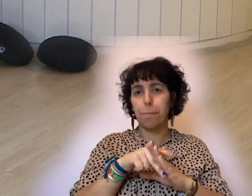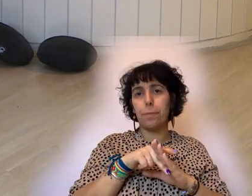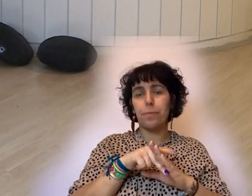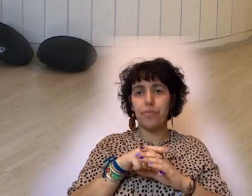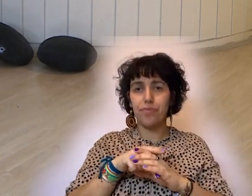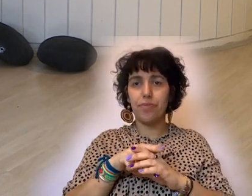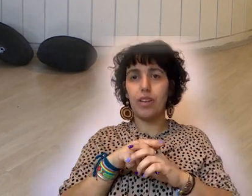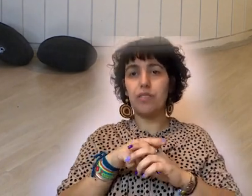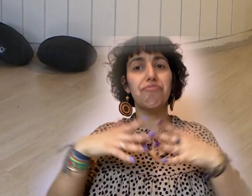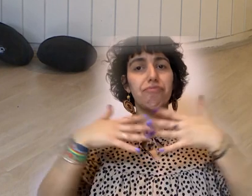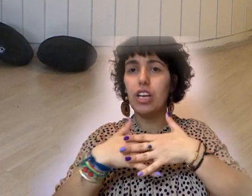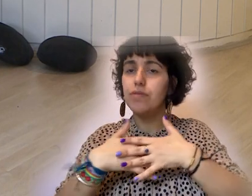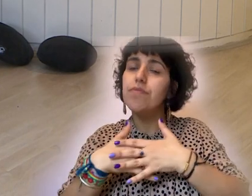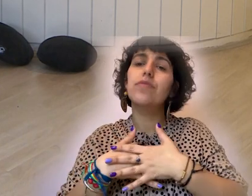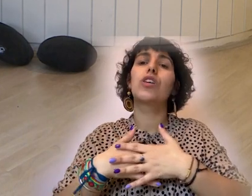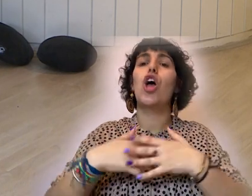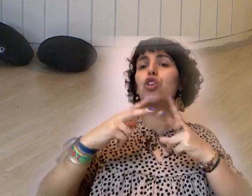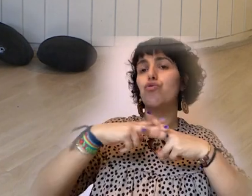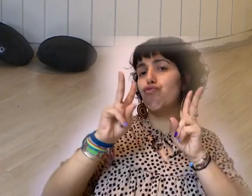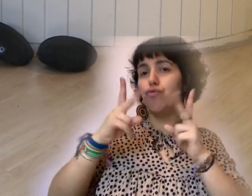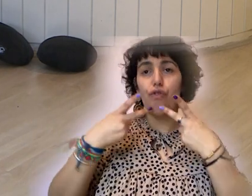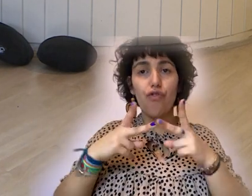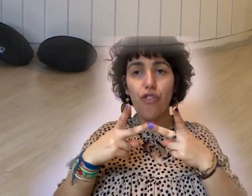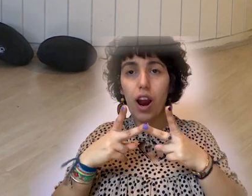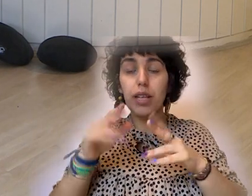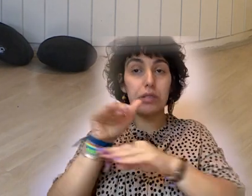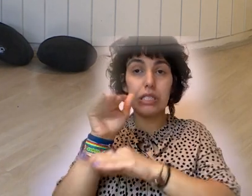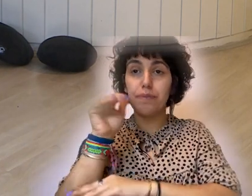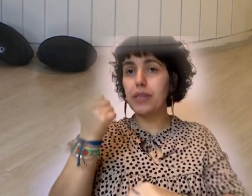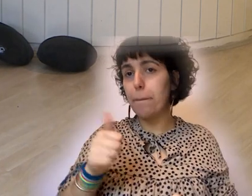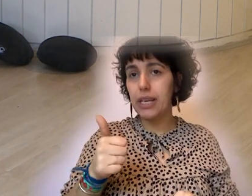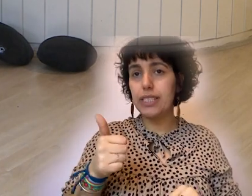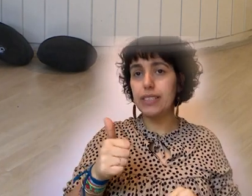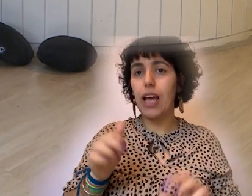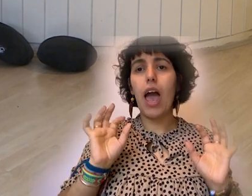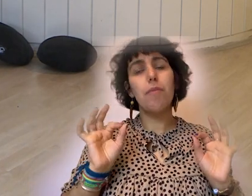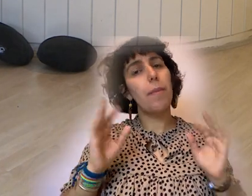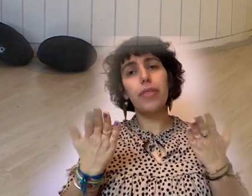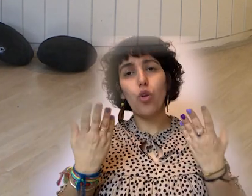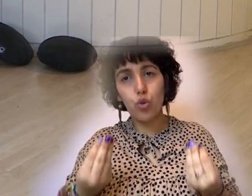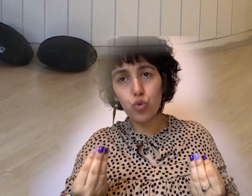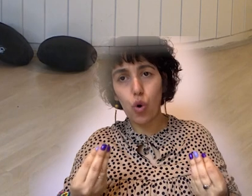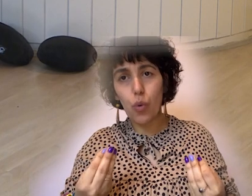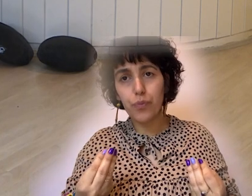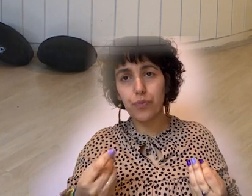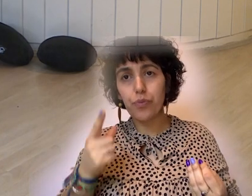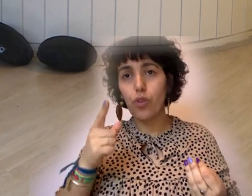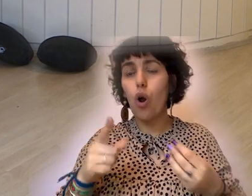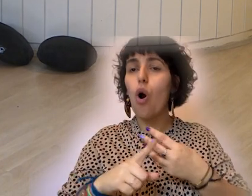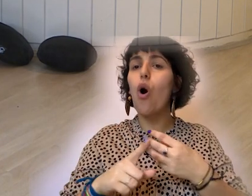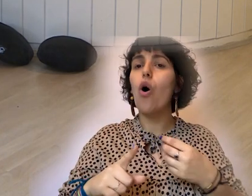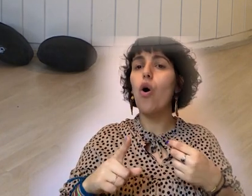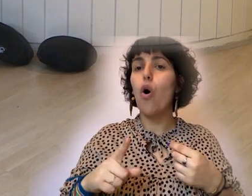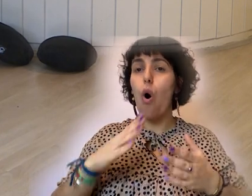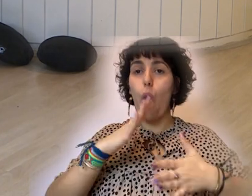bir topluluk arasında bu tarz durumlara gece veya gündüz fark etmeksizin maruz kaldığımızda genelde şöyle oluyor o Eylem